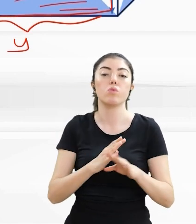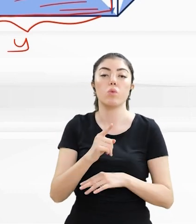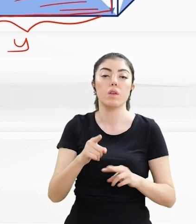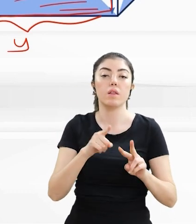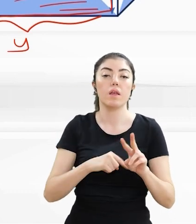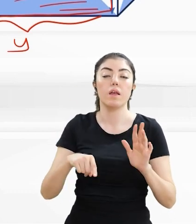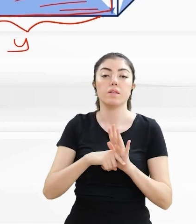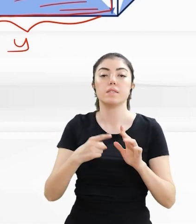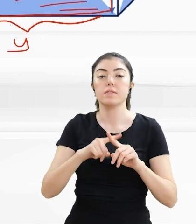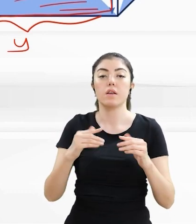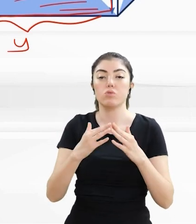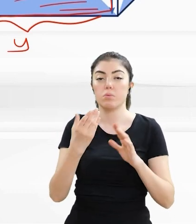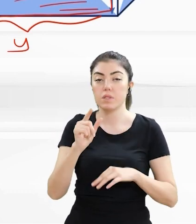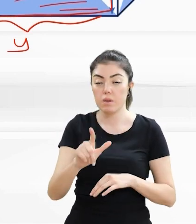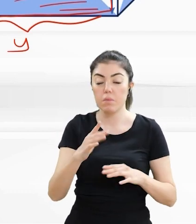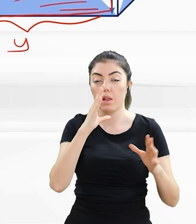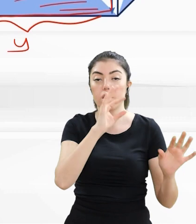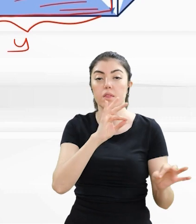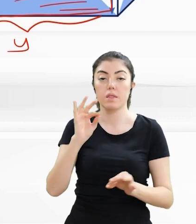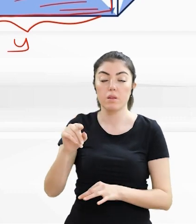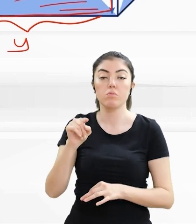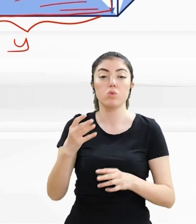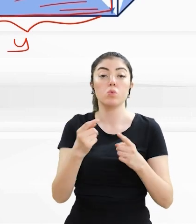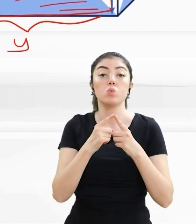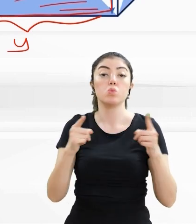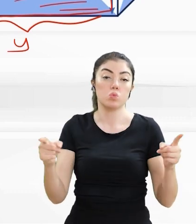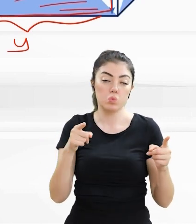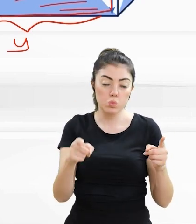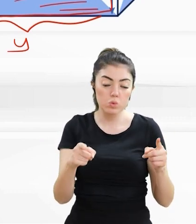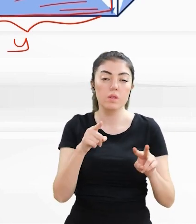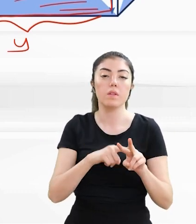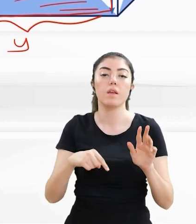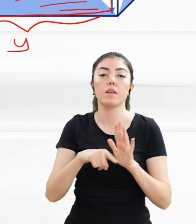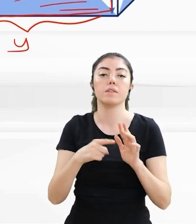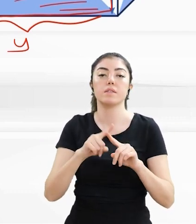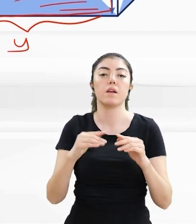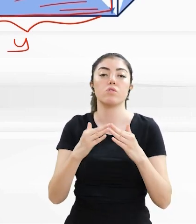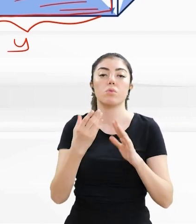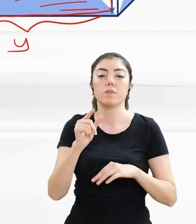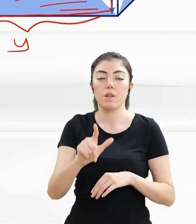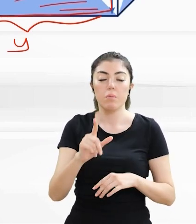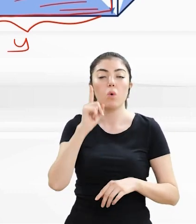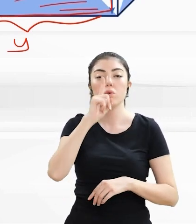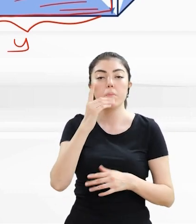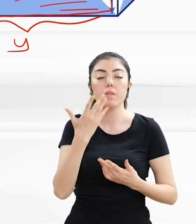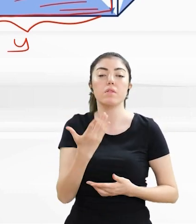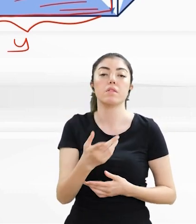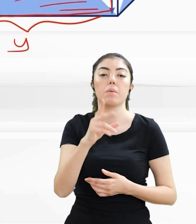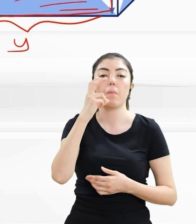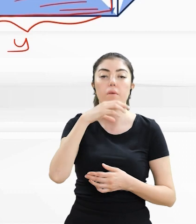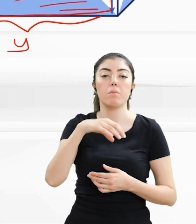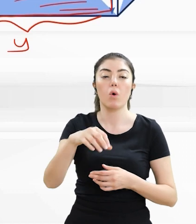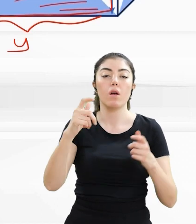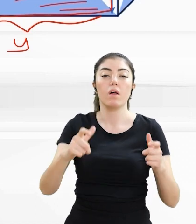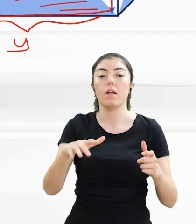Harikasınız ye eksik seçti olacak aynı şekilde buranın uzunluğu da ye eksik seçti olacak Öyleyse buradaki